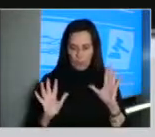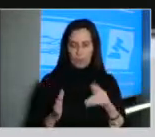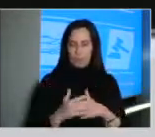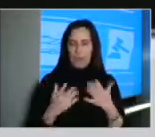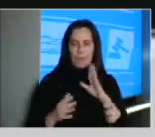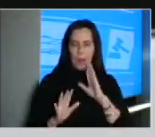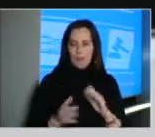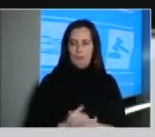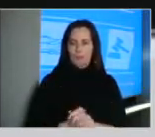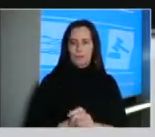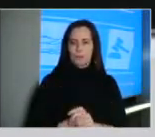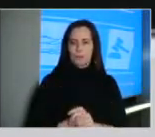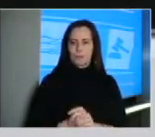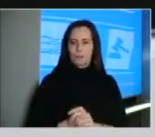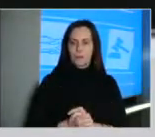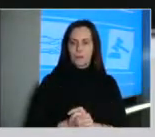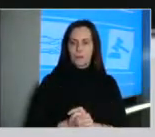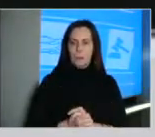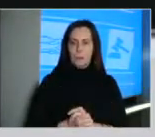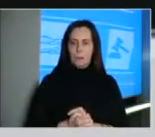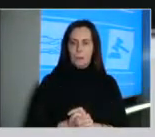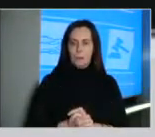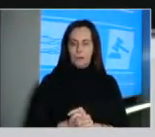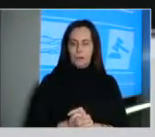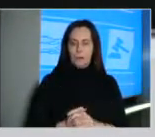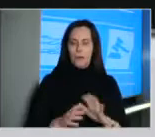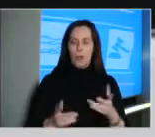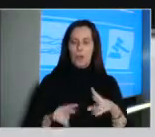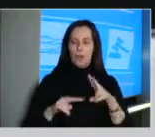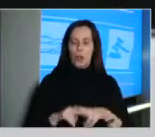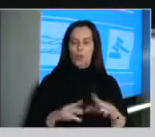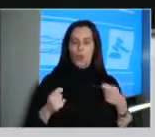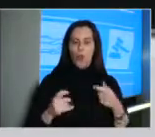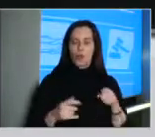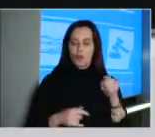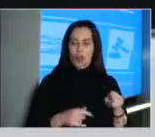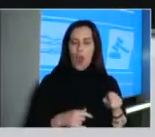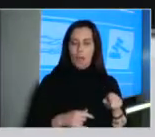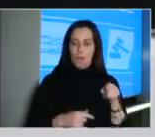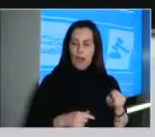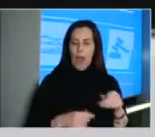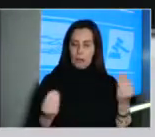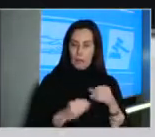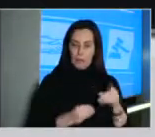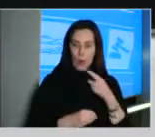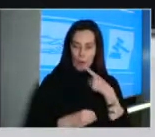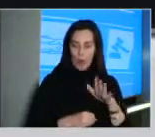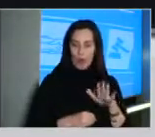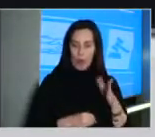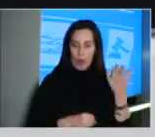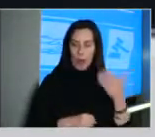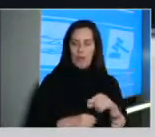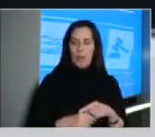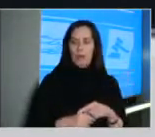אין בעיה. אוקיי. עכשיו, החלק הנותר מושקע בשוק. שם אתה נכנס לחלקים שאתה אומר, הים